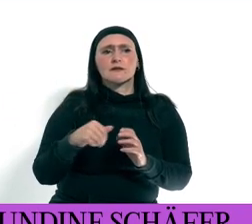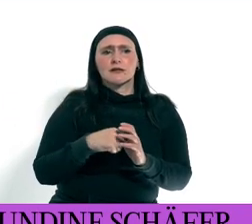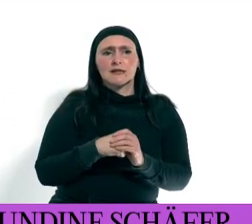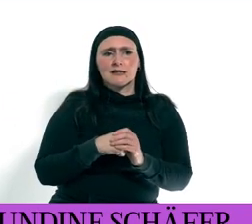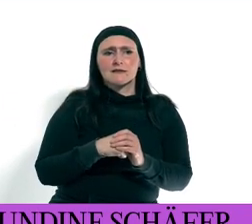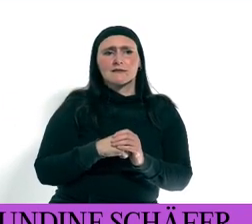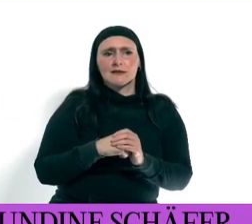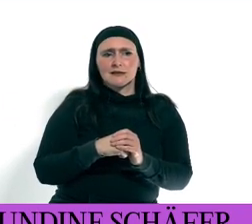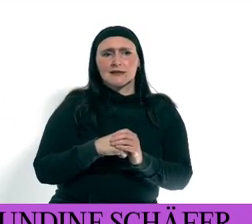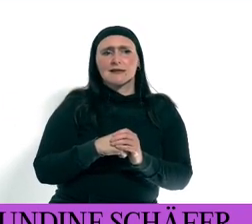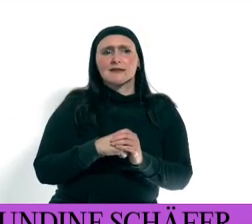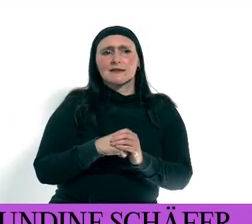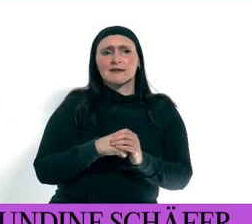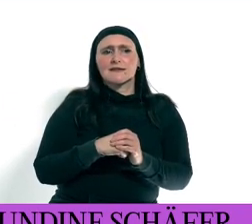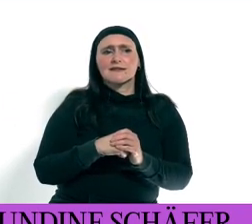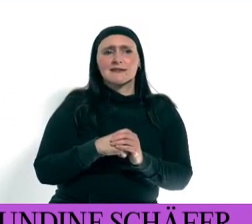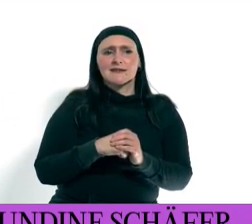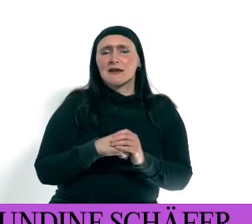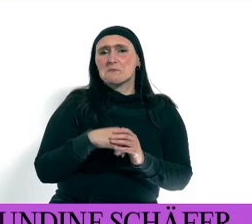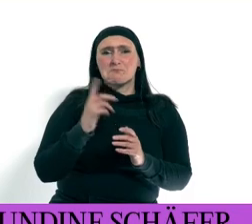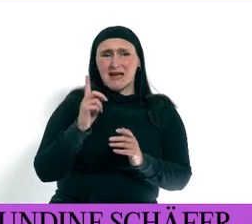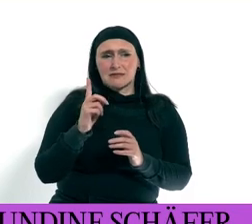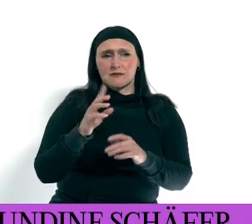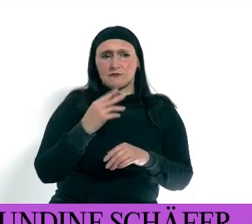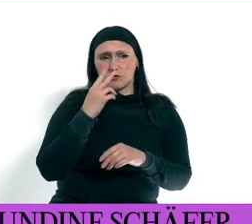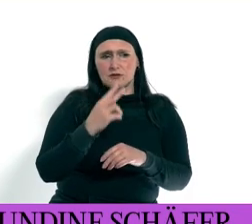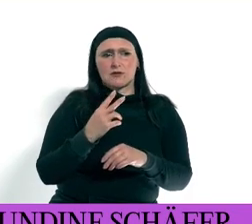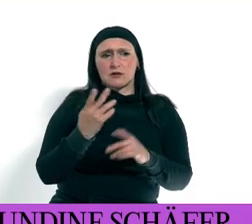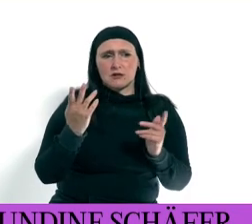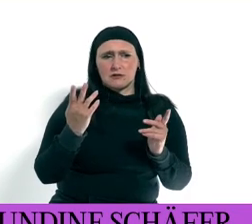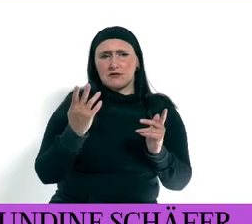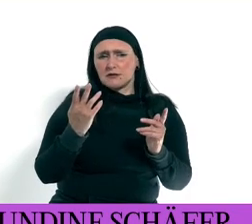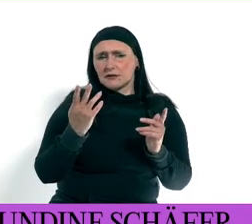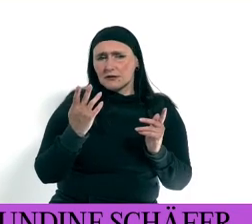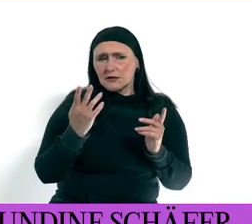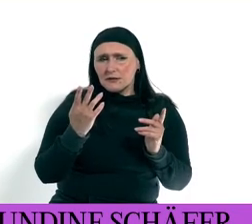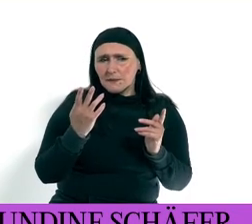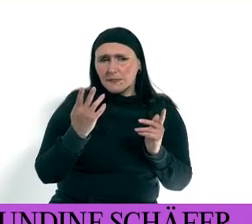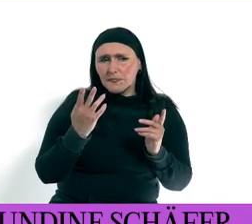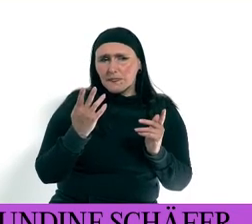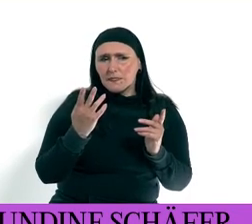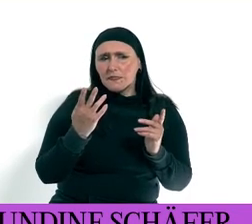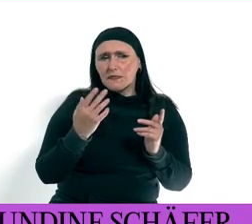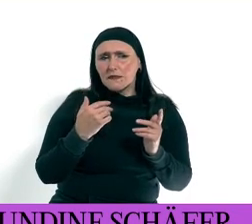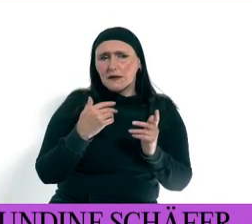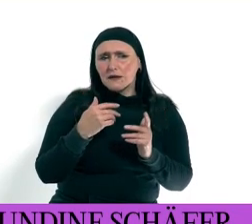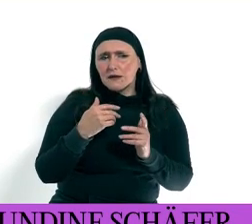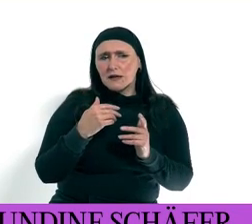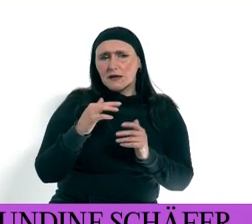Und das ist eigentlich ganz witzig, weil auf der einen Seite hat man eben, auf der einen Seite des Flusses hat man die Elite,